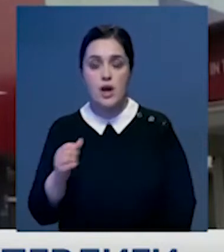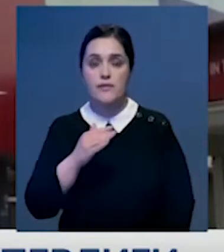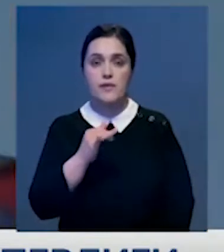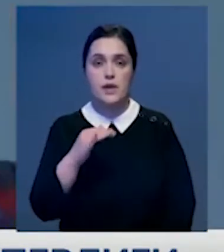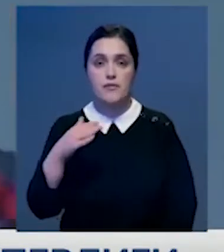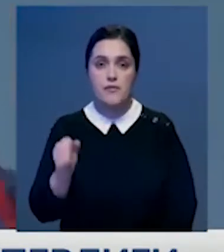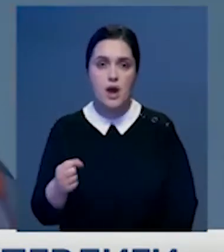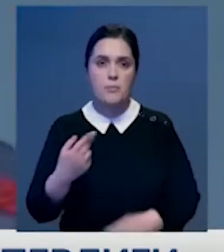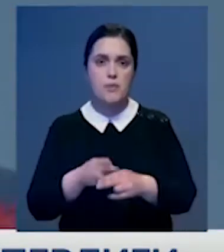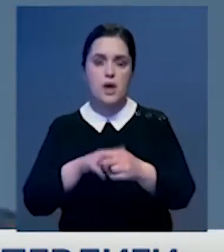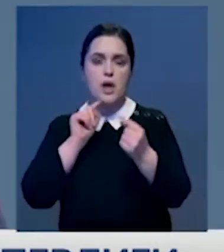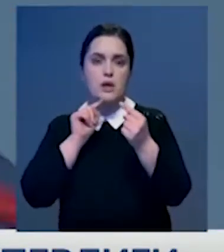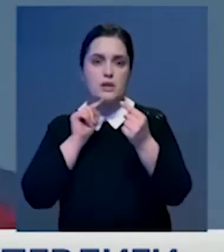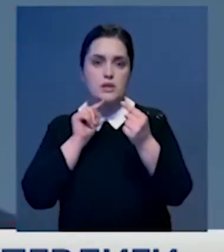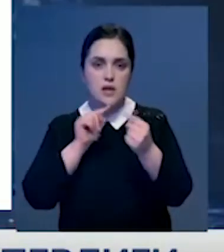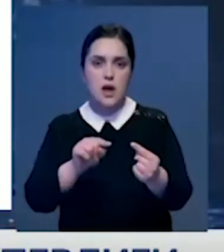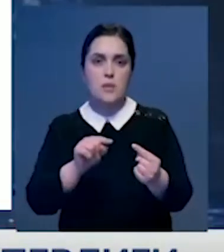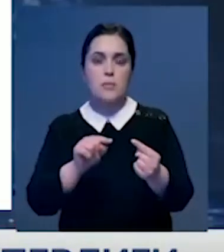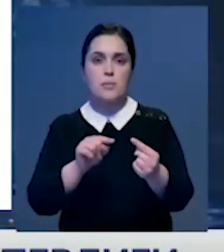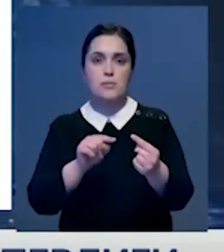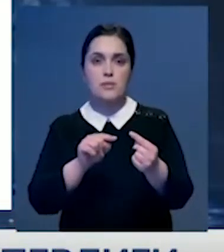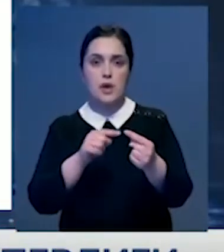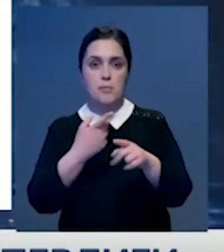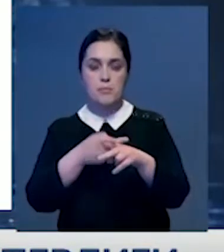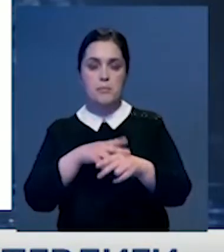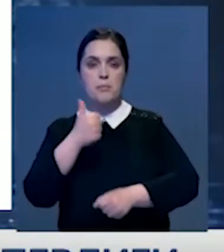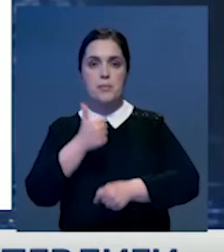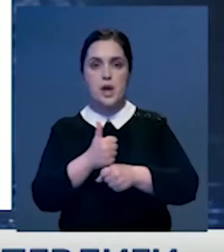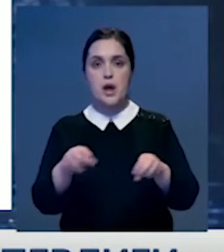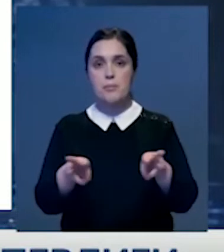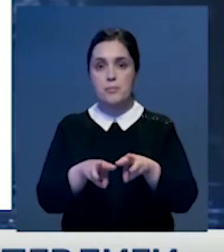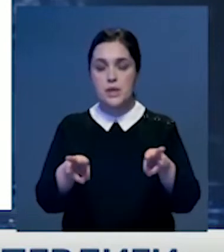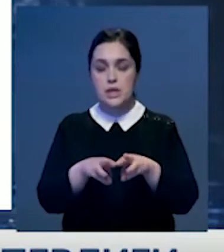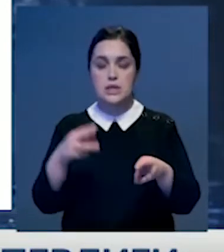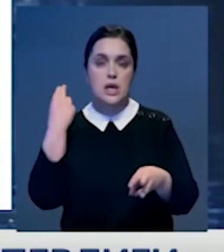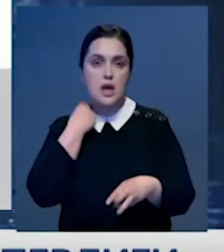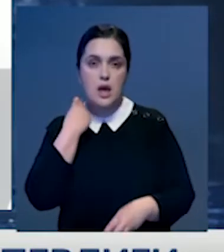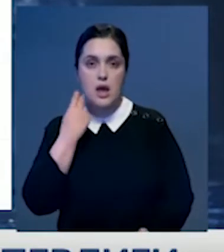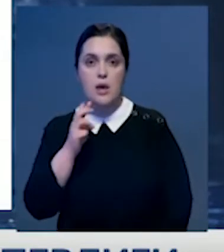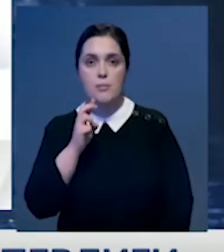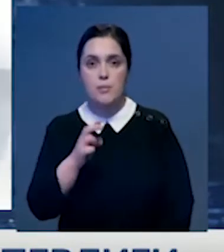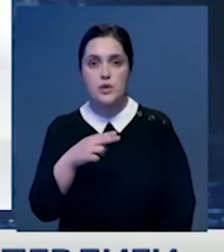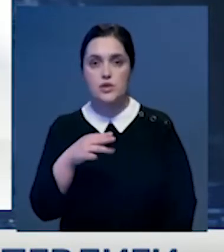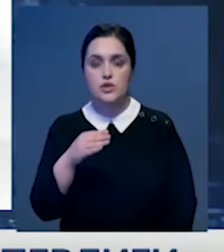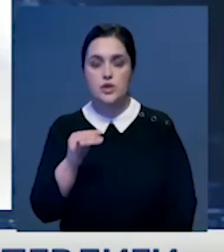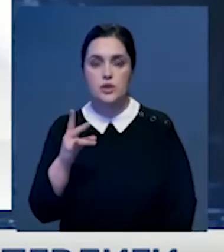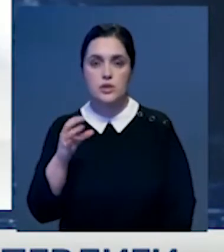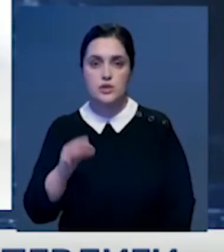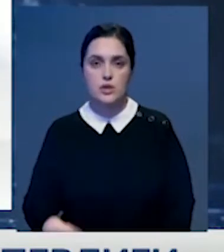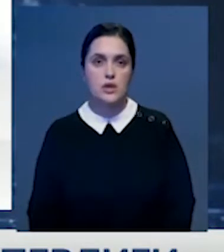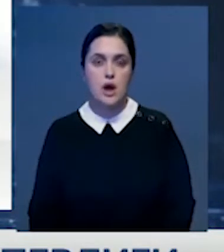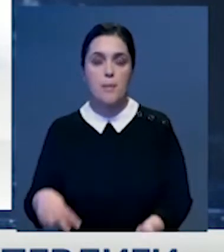резко осудили инициативу против высказался и премьер-министр великобритании борис джонсон планы по созданию